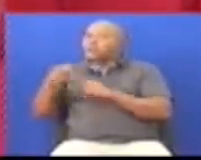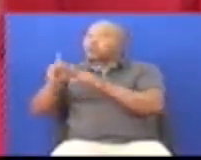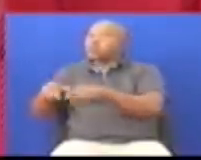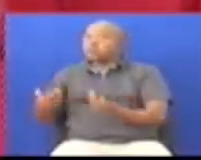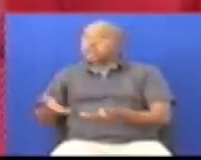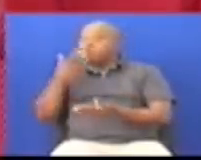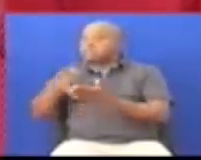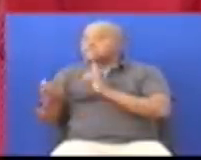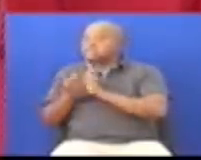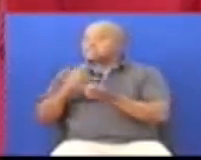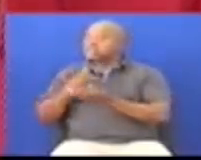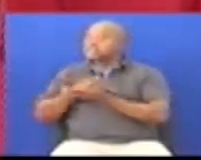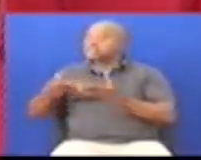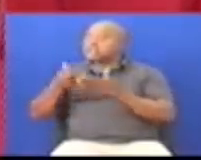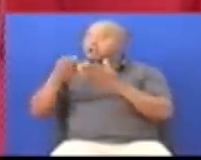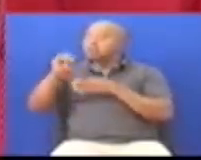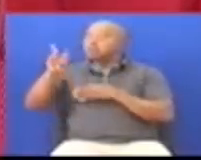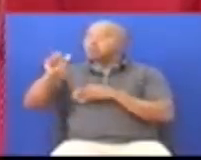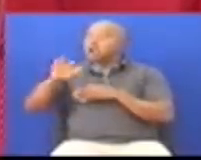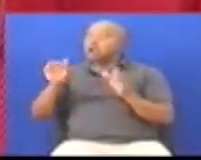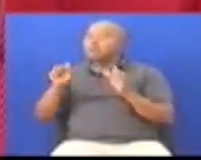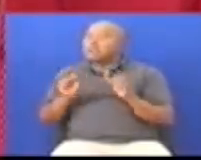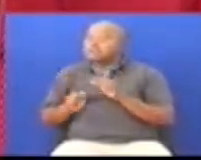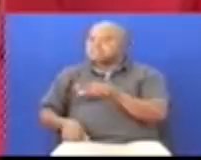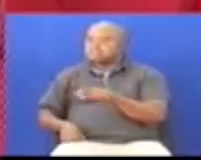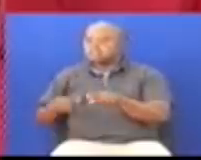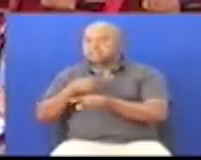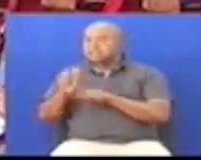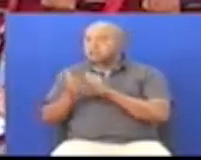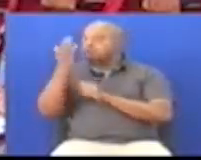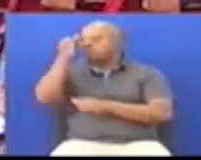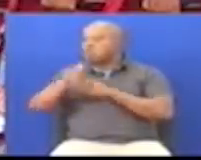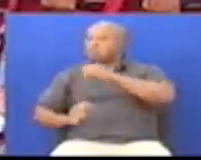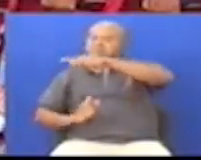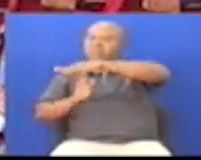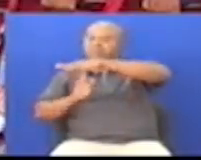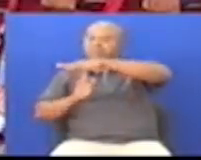usito mwabariki Mheshimiwa Kitwanga? Dakika 15 hizo kwa zimekutosha.